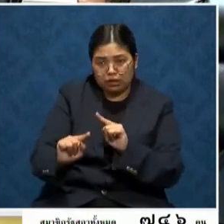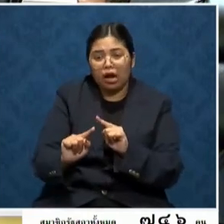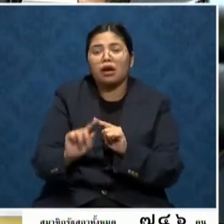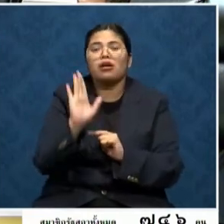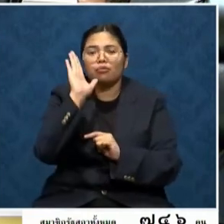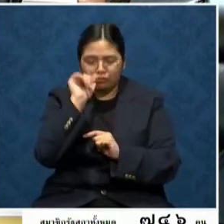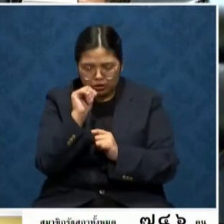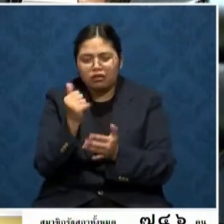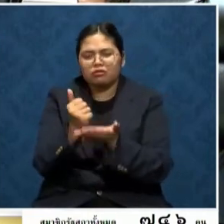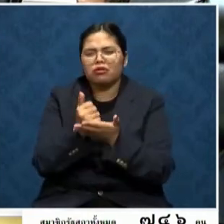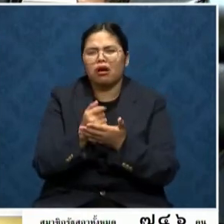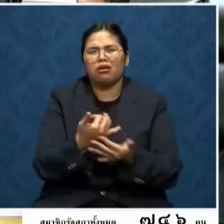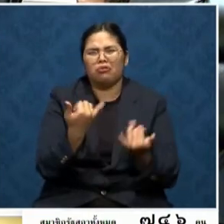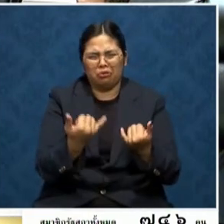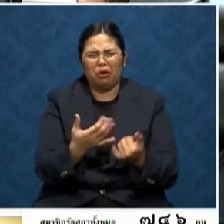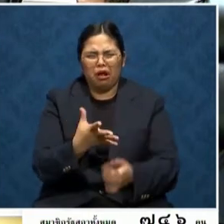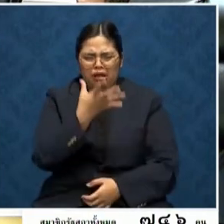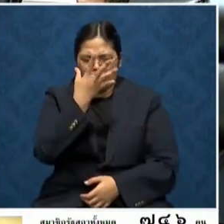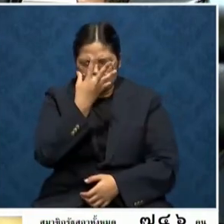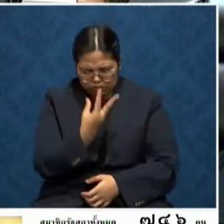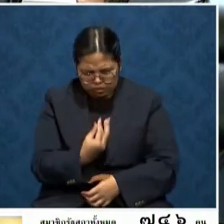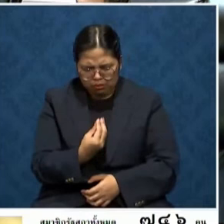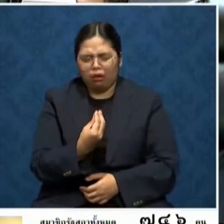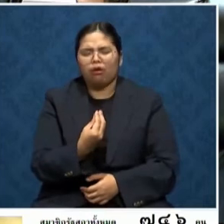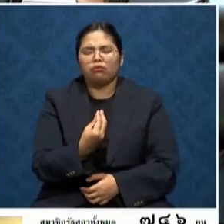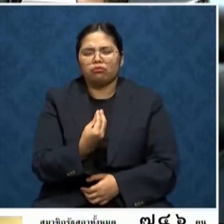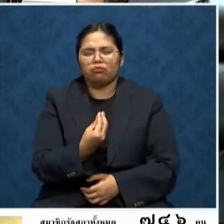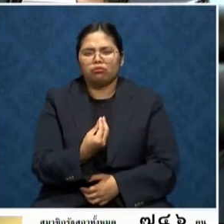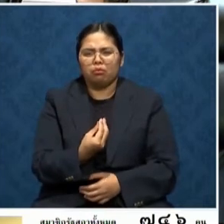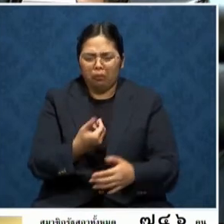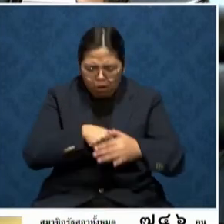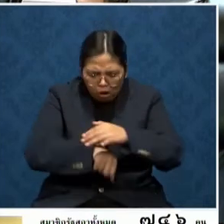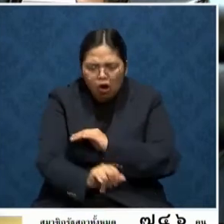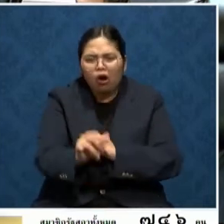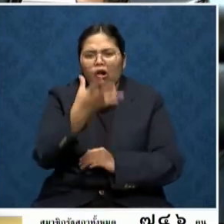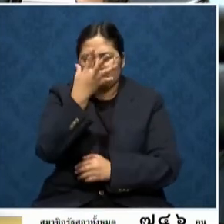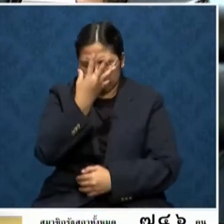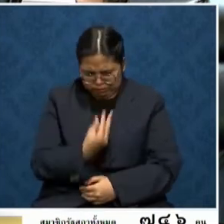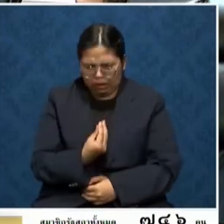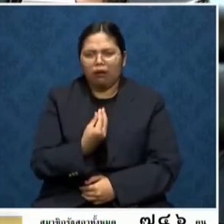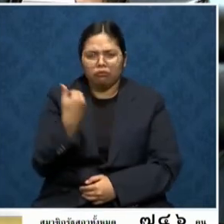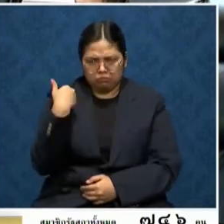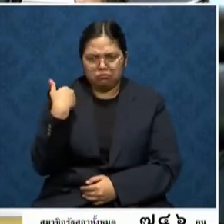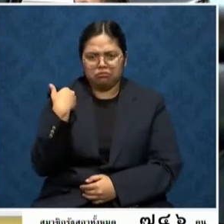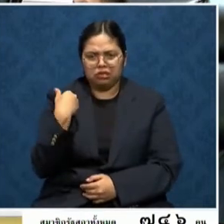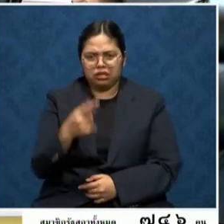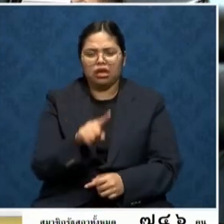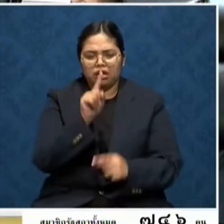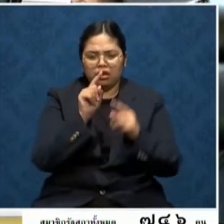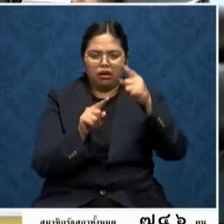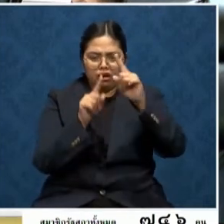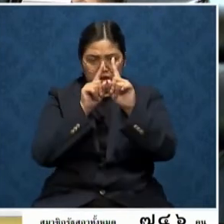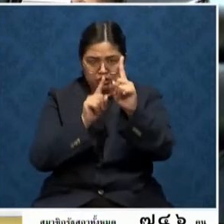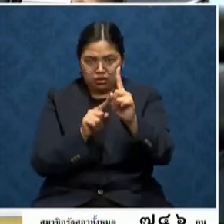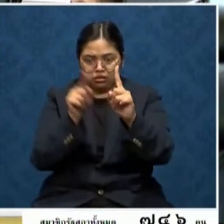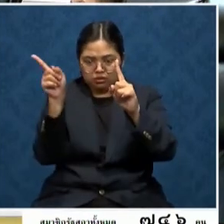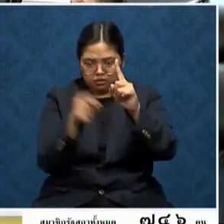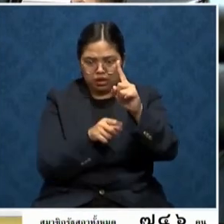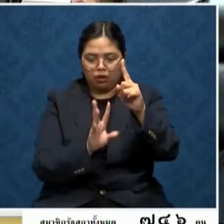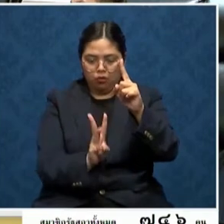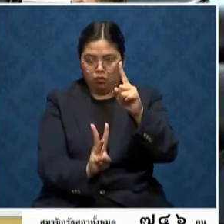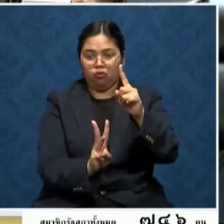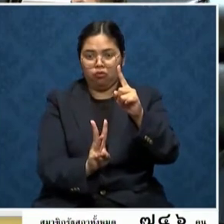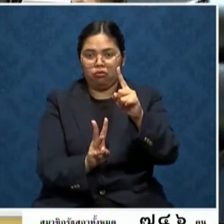คะโรคซึมเศร้าหลังคลอดนะคะ1ใน6ของคุณแม่ที่มีลูกนะคะ1ใน6นะค